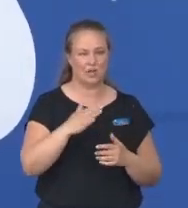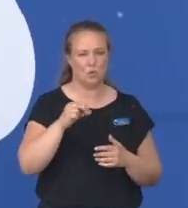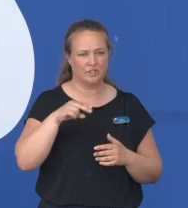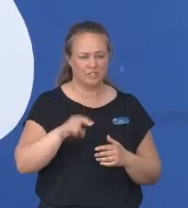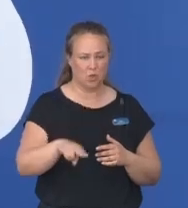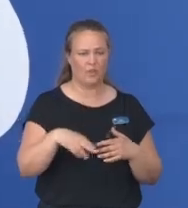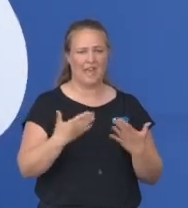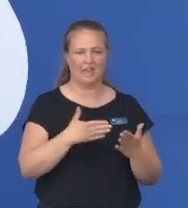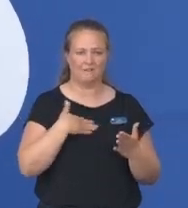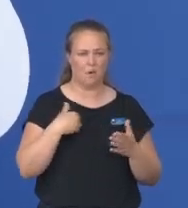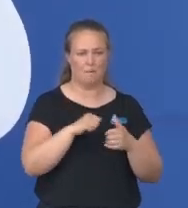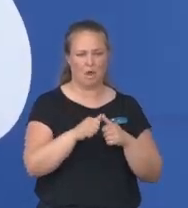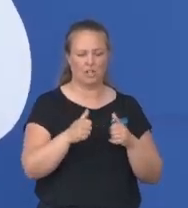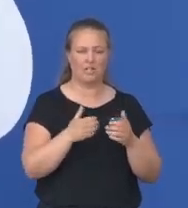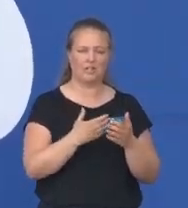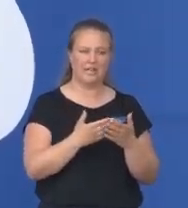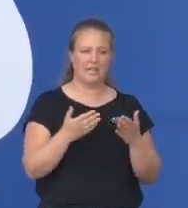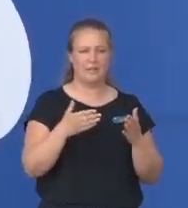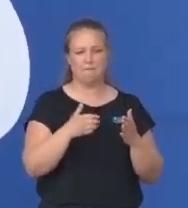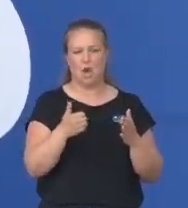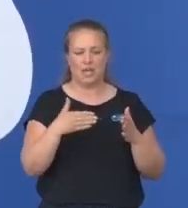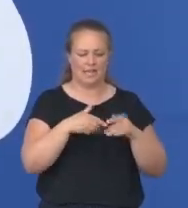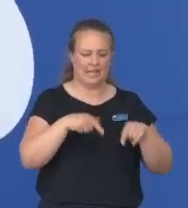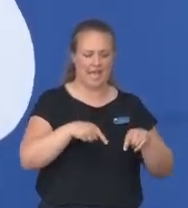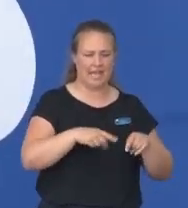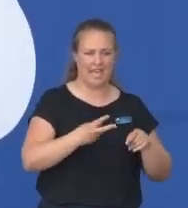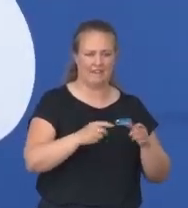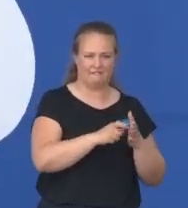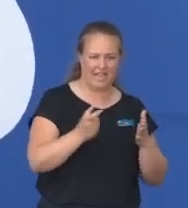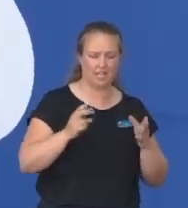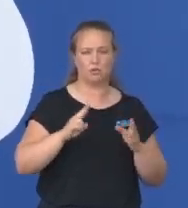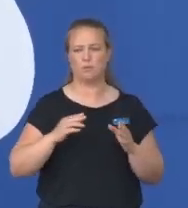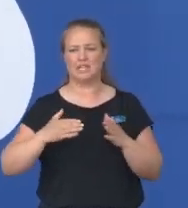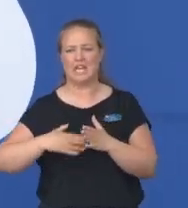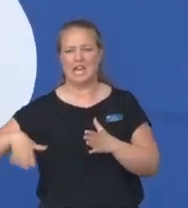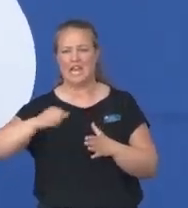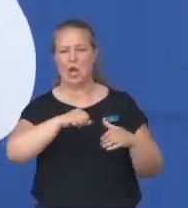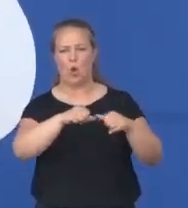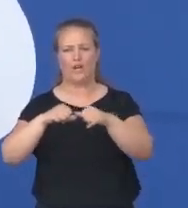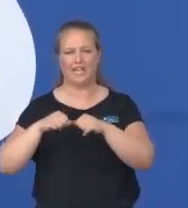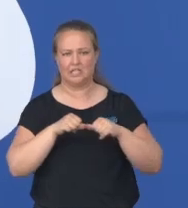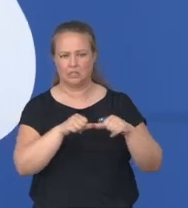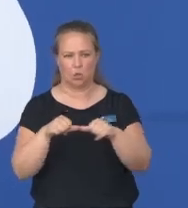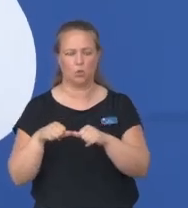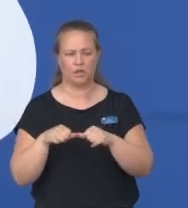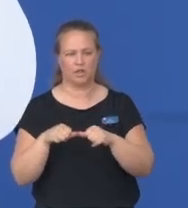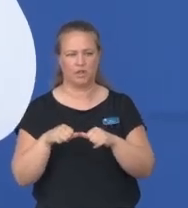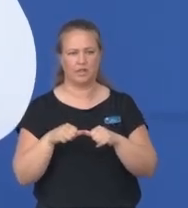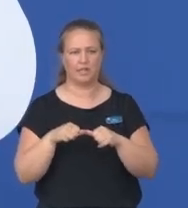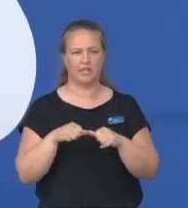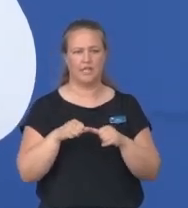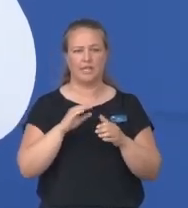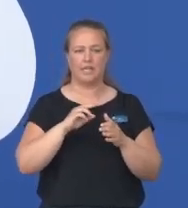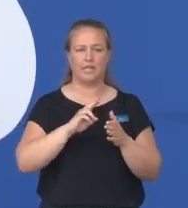som är vår partner till inte bara till Järveckan evenemanget utan till hela organisationen som möjliggör det.